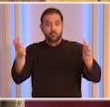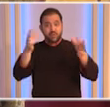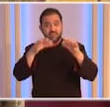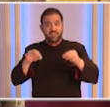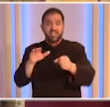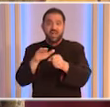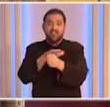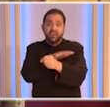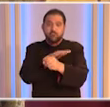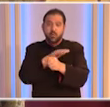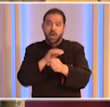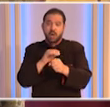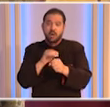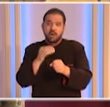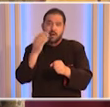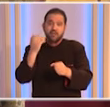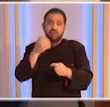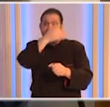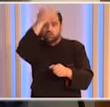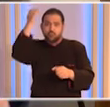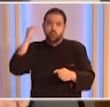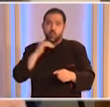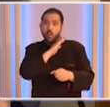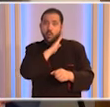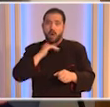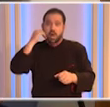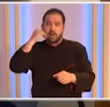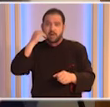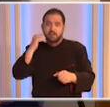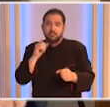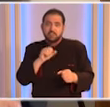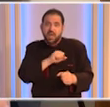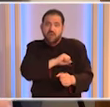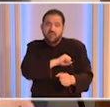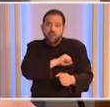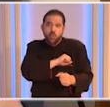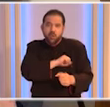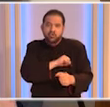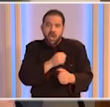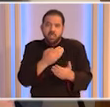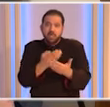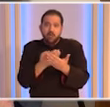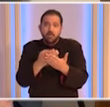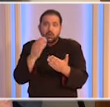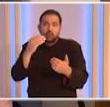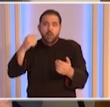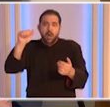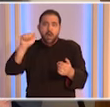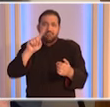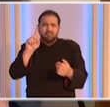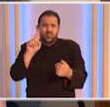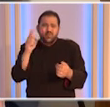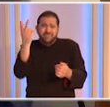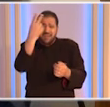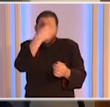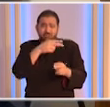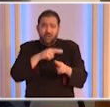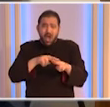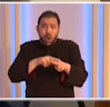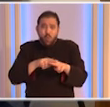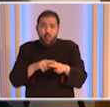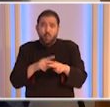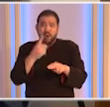Maica Domnului, fiind fecioară, s-a sfiit, s-a rușinat, s-a înfricoșat, pentru că i se